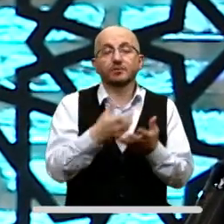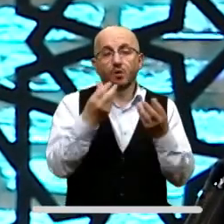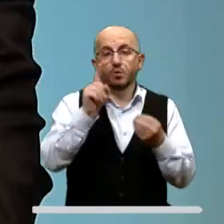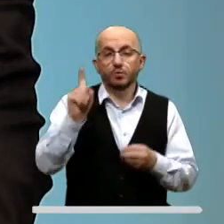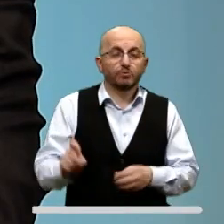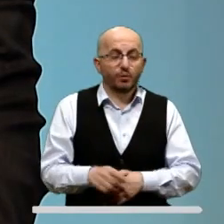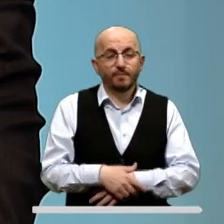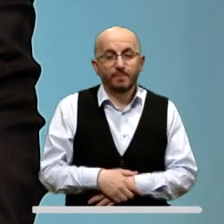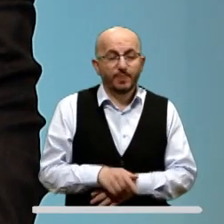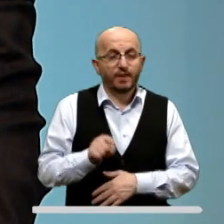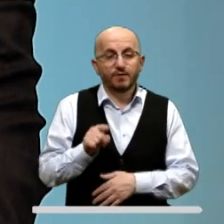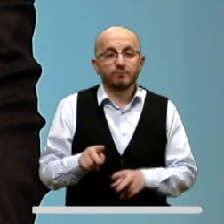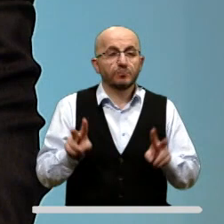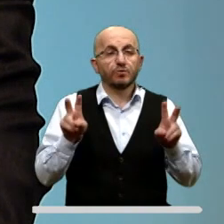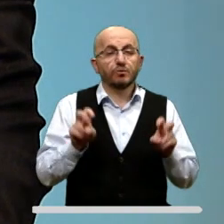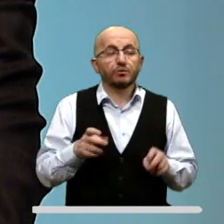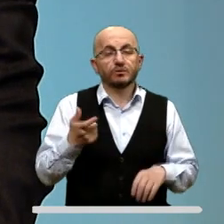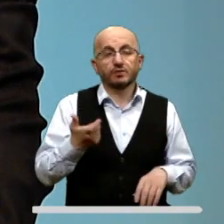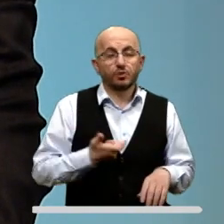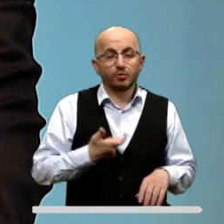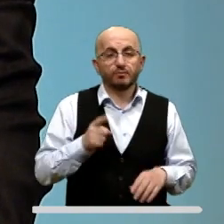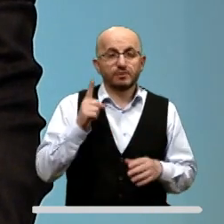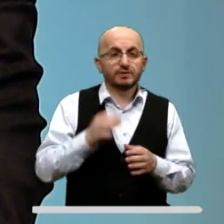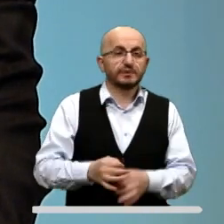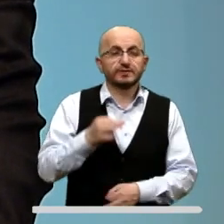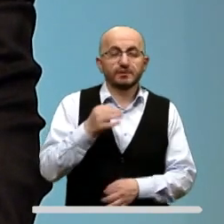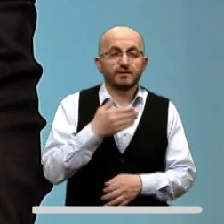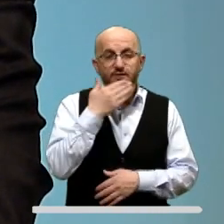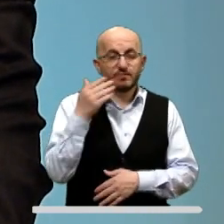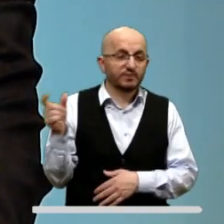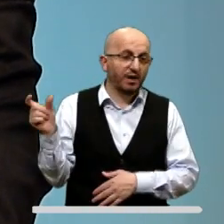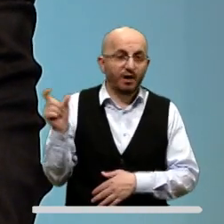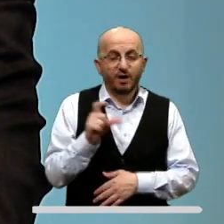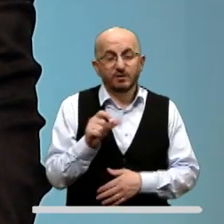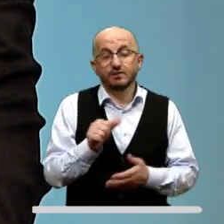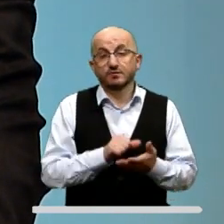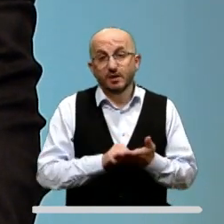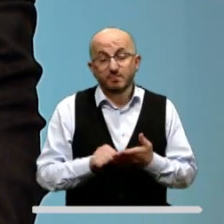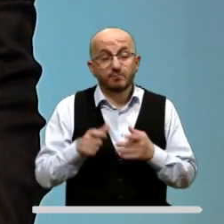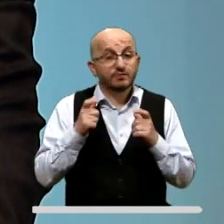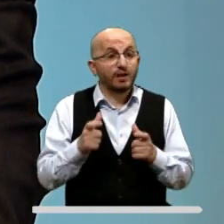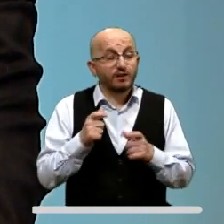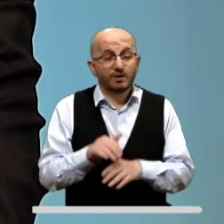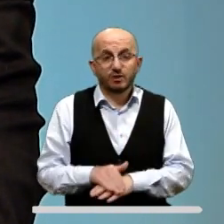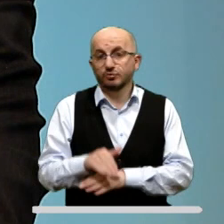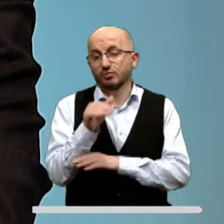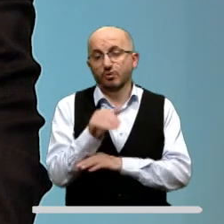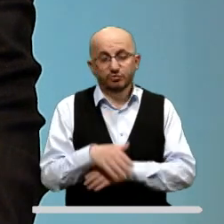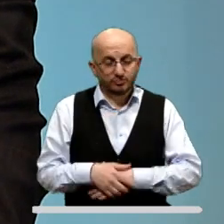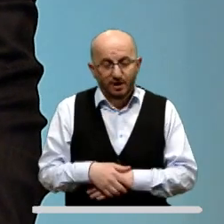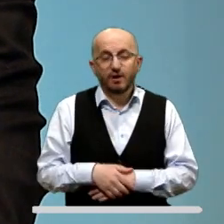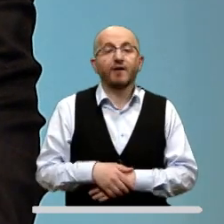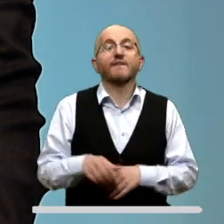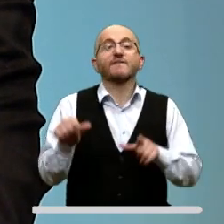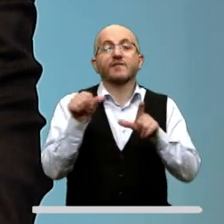verse olur mu bu konudaki Kural bir insan Ramazan bütün Ramazan boyunca nerede ikamet ediyorsa